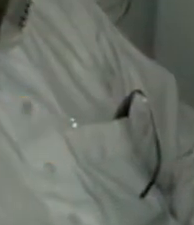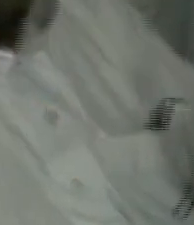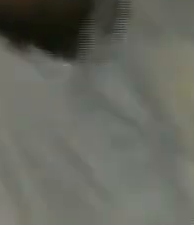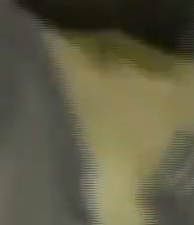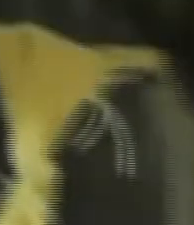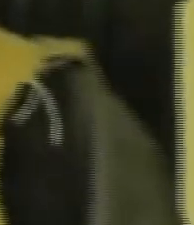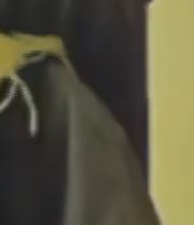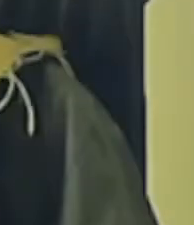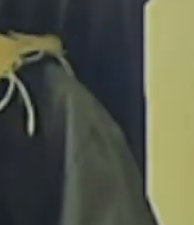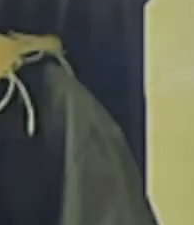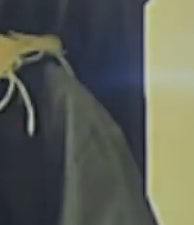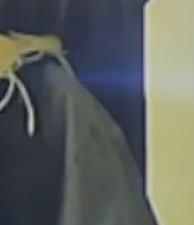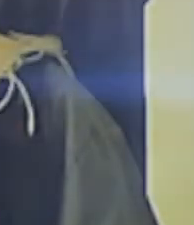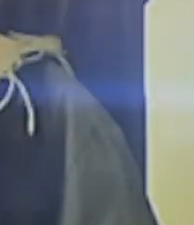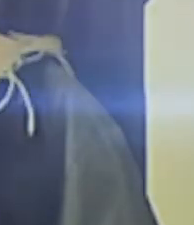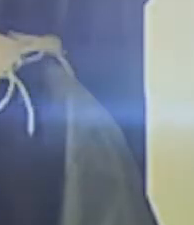للعالمين. دعاة